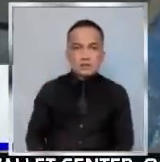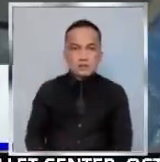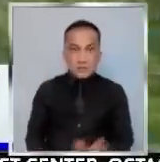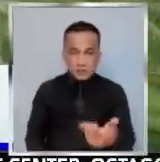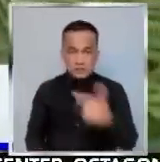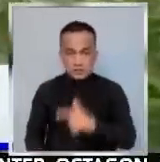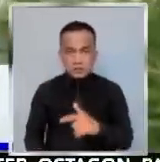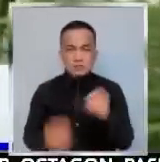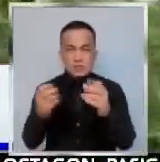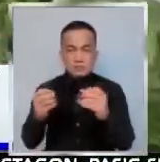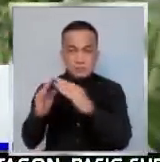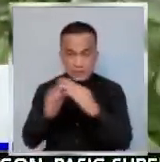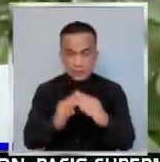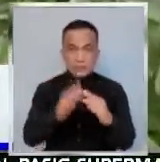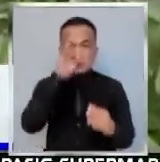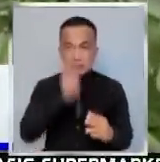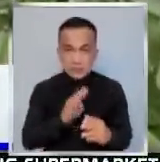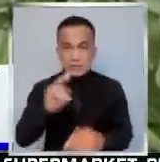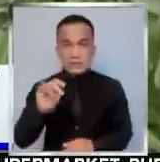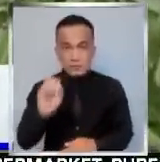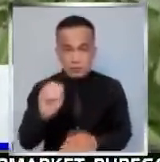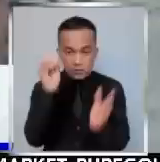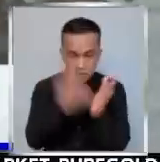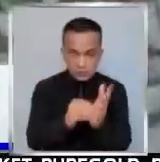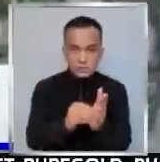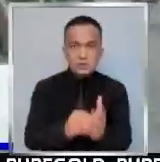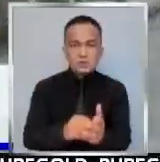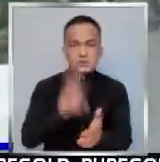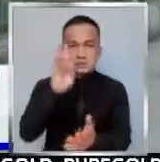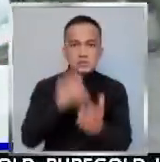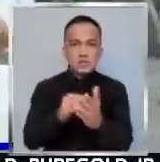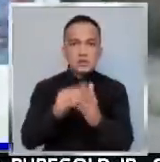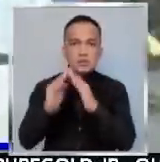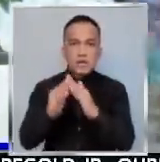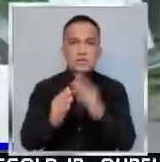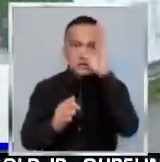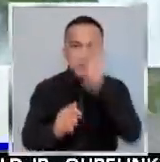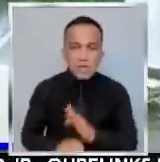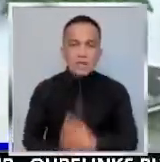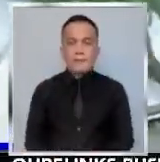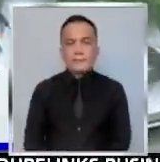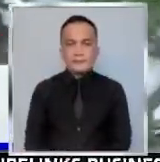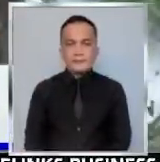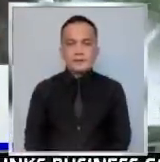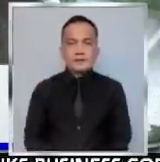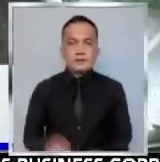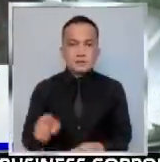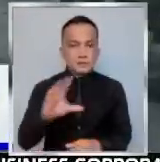sa tala ng MDRRMO, aabot sa mahigit 6,000 bahay ang nawasak. Higit 500 dyan, hindi